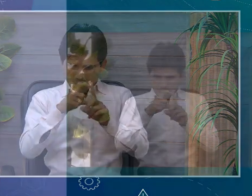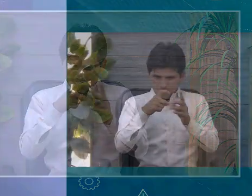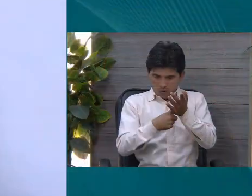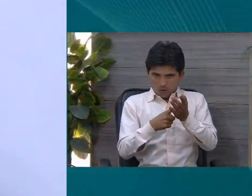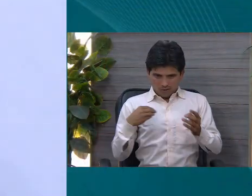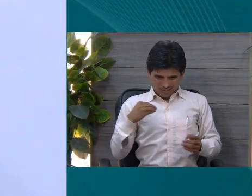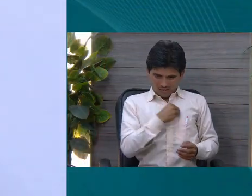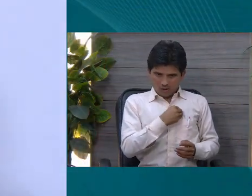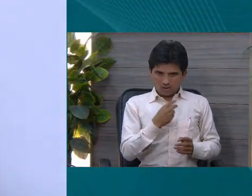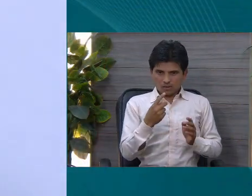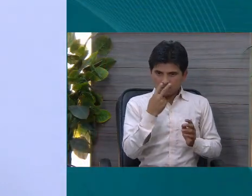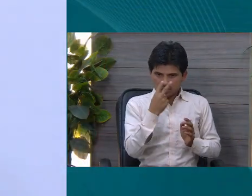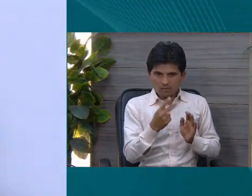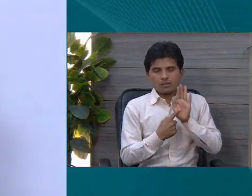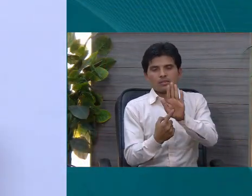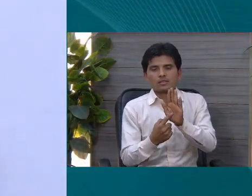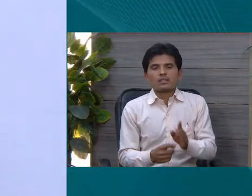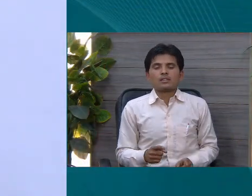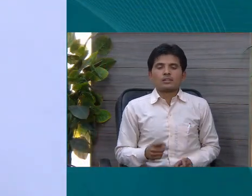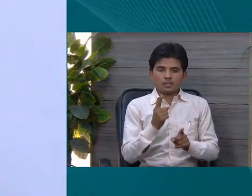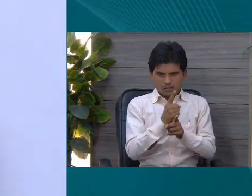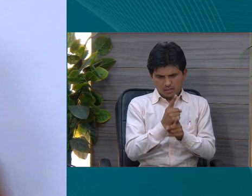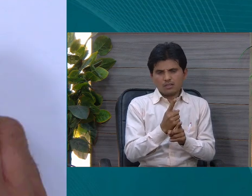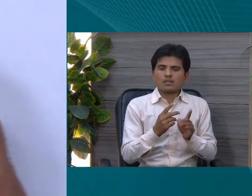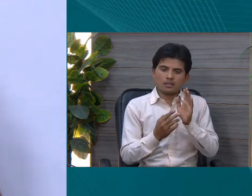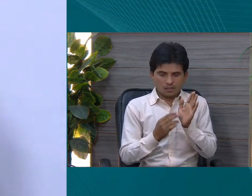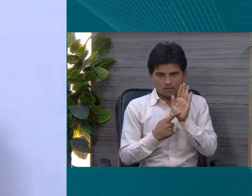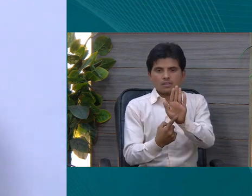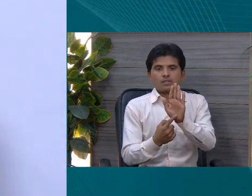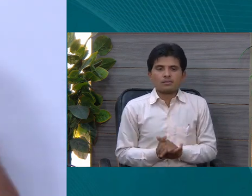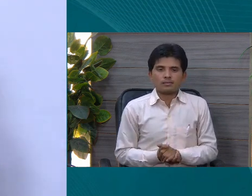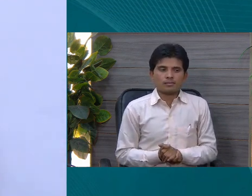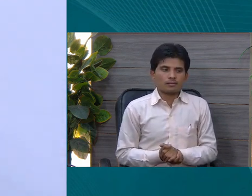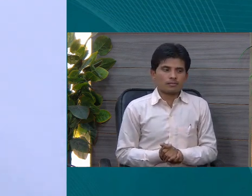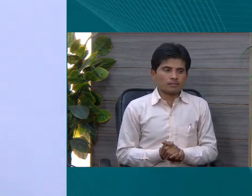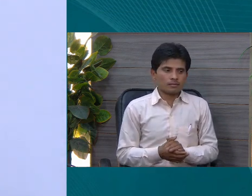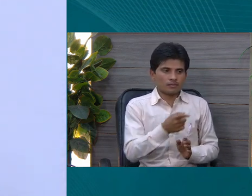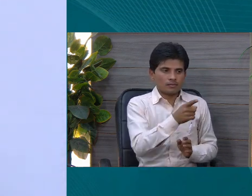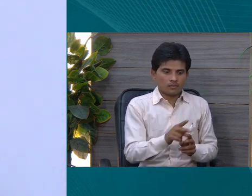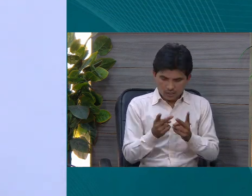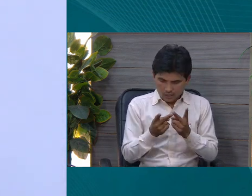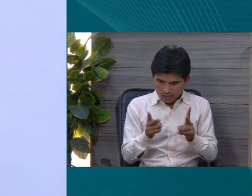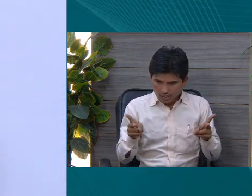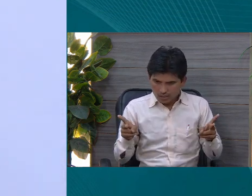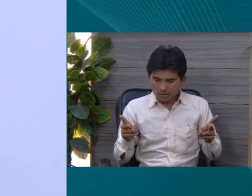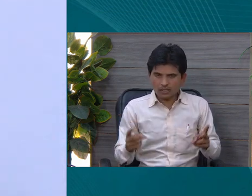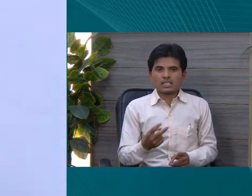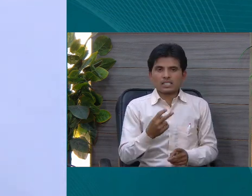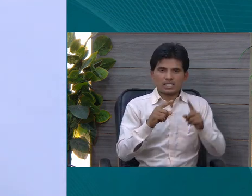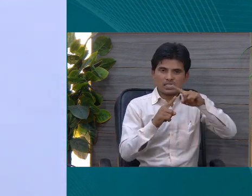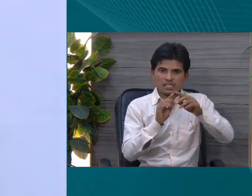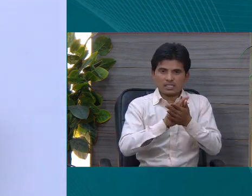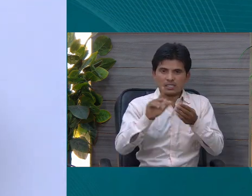पिंपल आपके अंदर भी यह चीज़ें रहे तो आराम से ही की जा सकते हैं है तो यह अलग-अलग प्रकार के दांत है यह